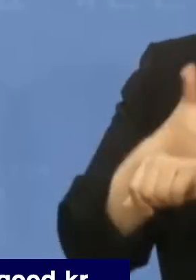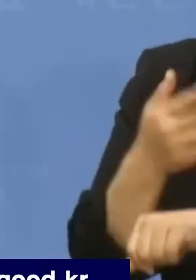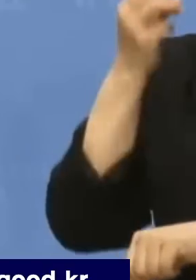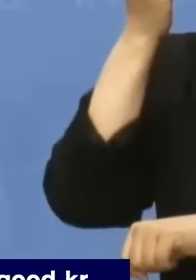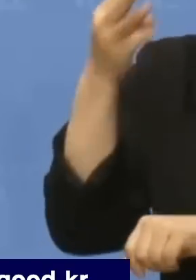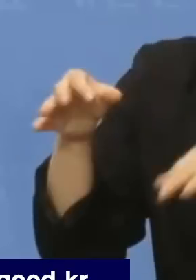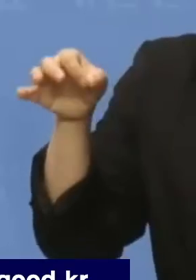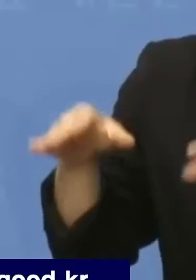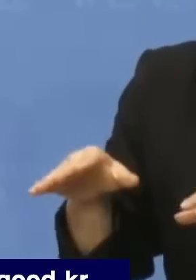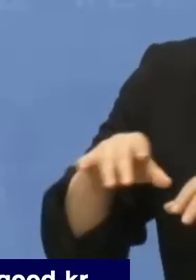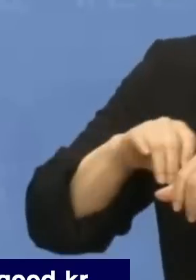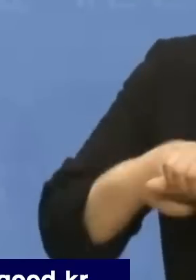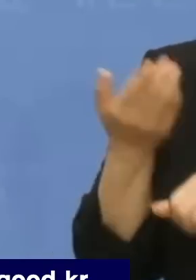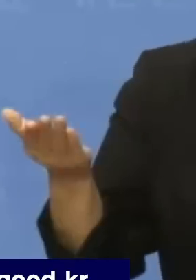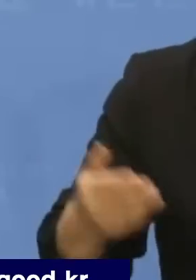징계입니다.